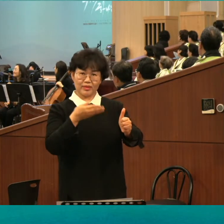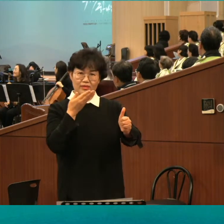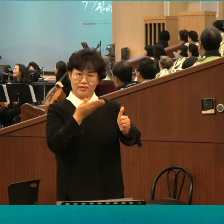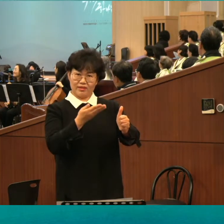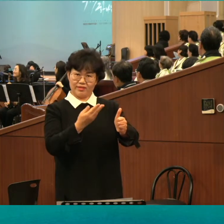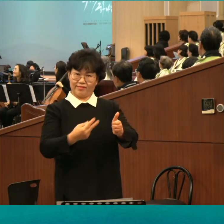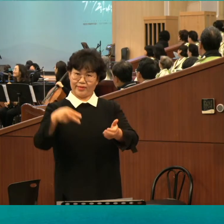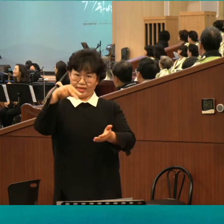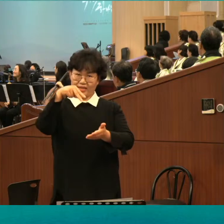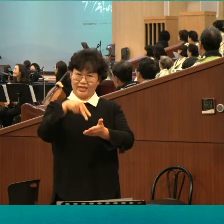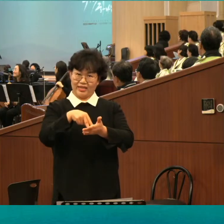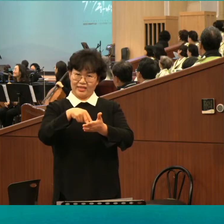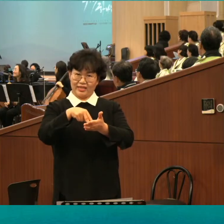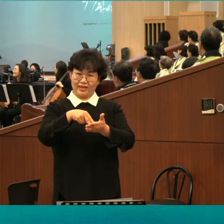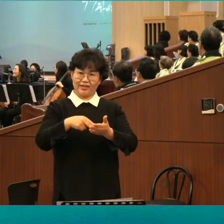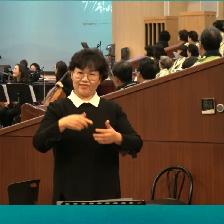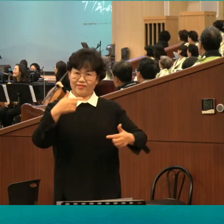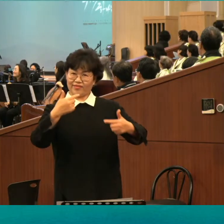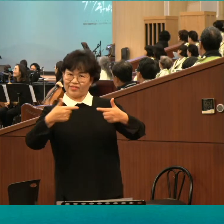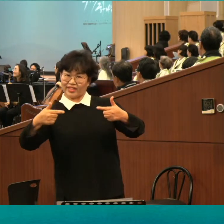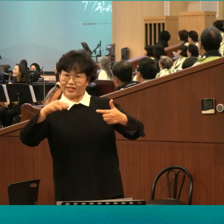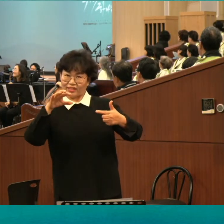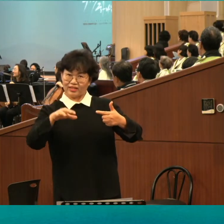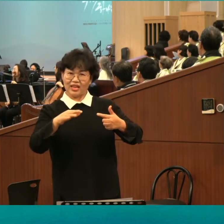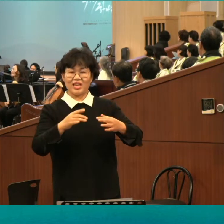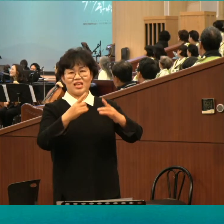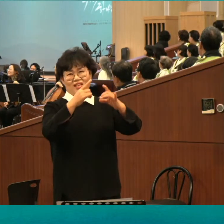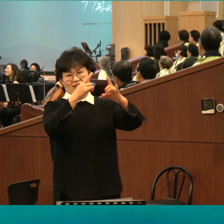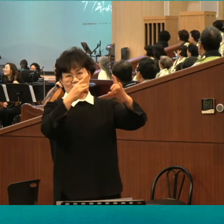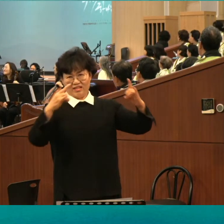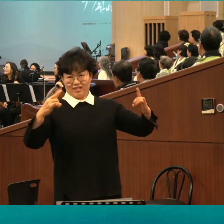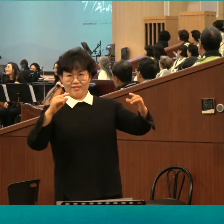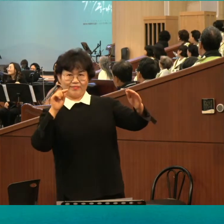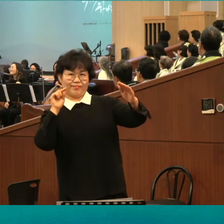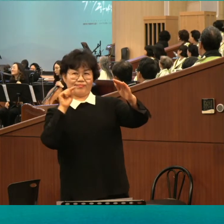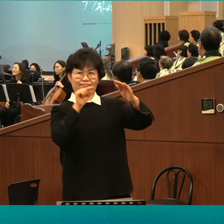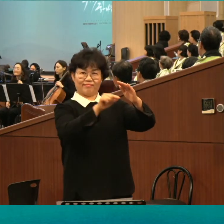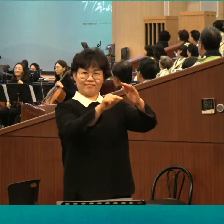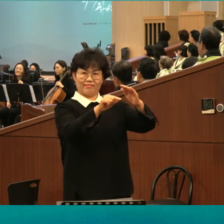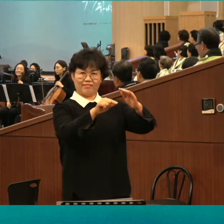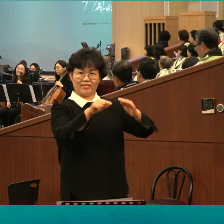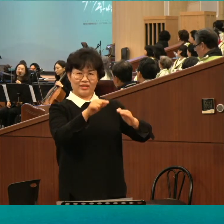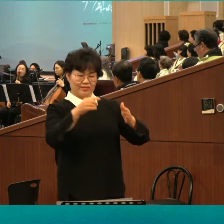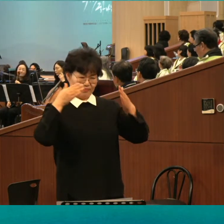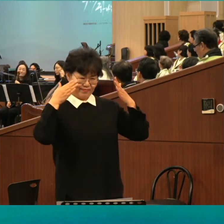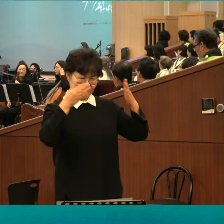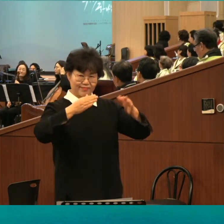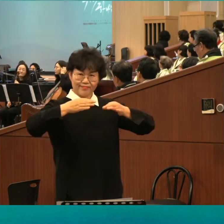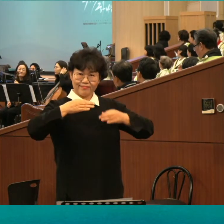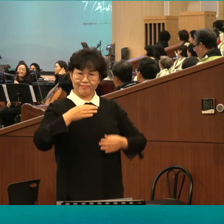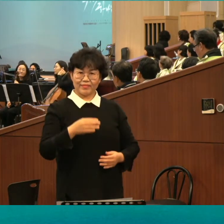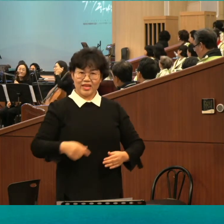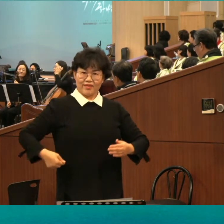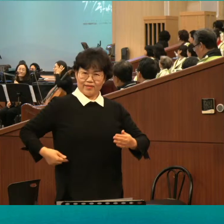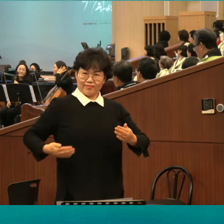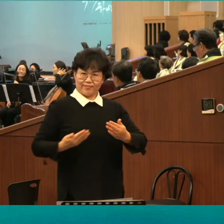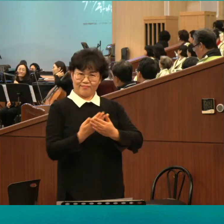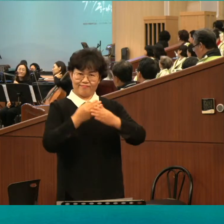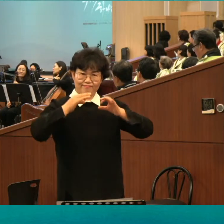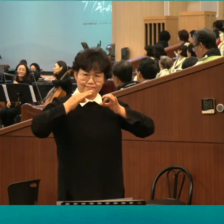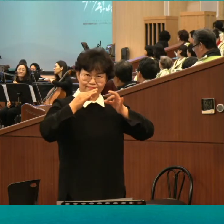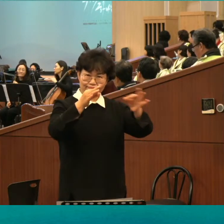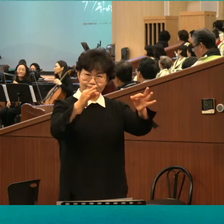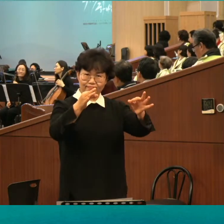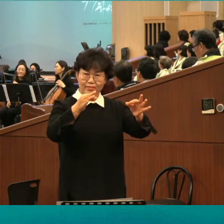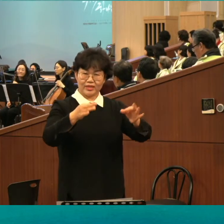너는 일어나 저 큰 성읍 니느웨로 가서 그것을 향하러 외치라.